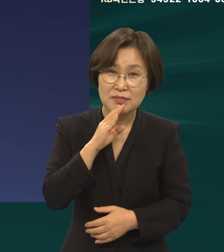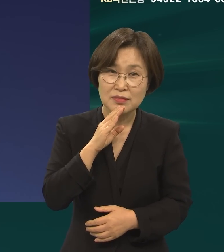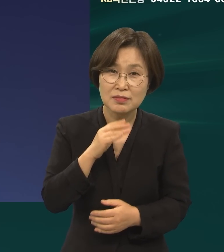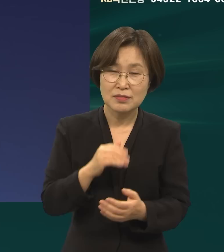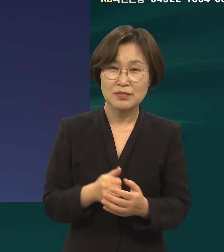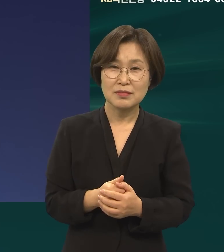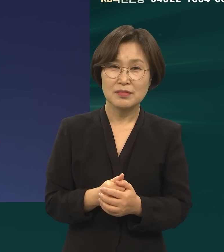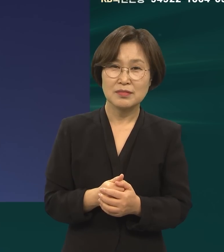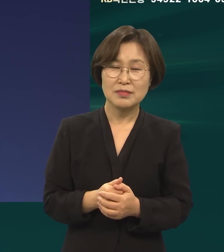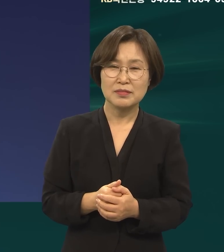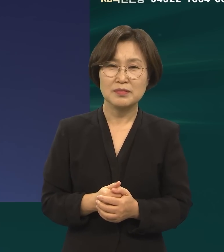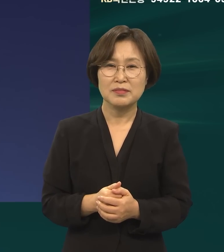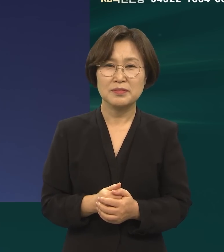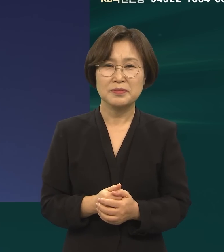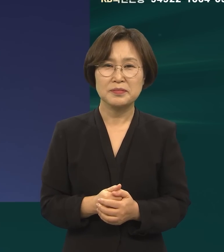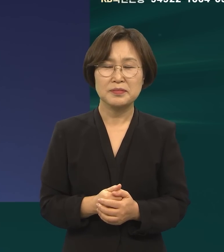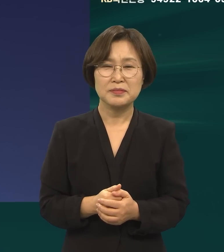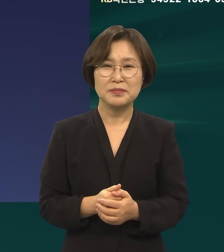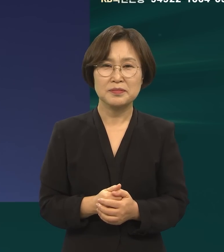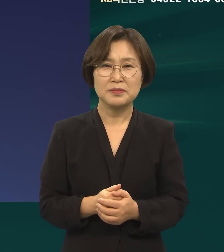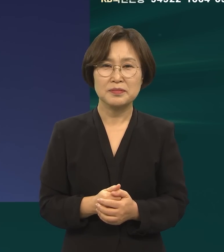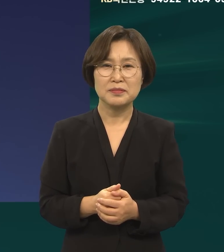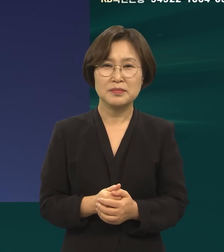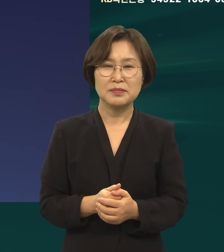저 이렇게 대답합니다.